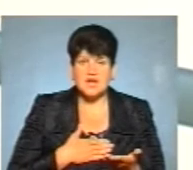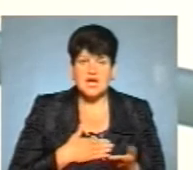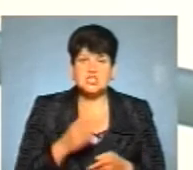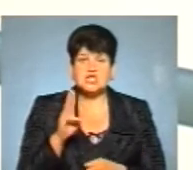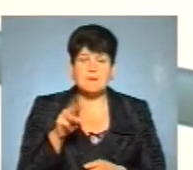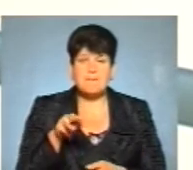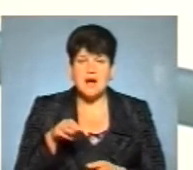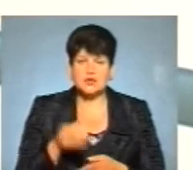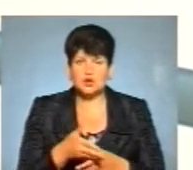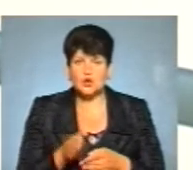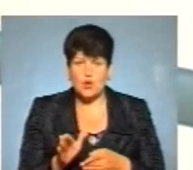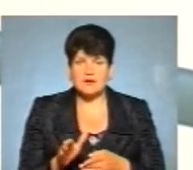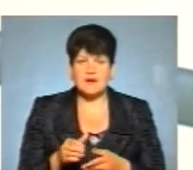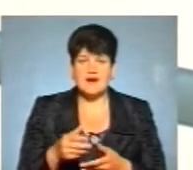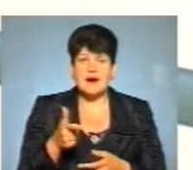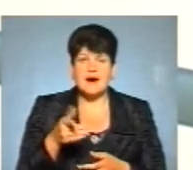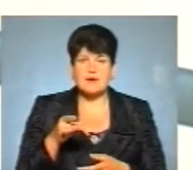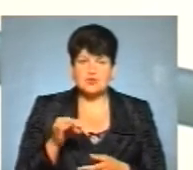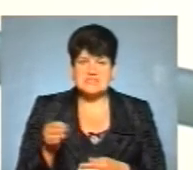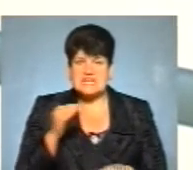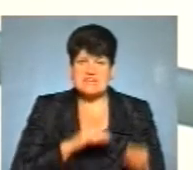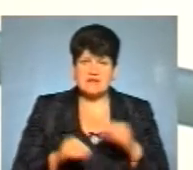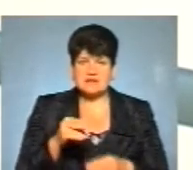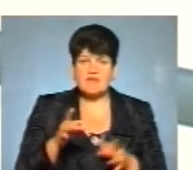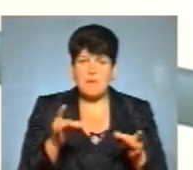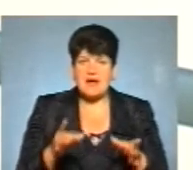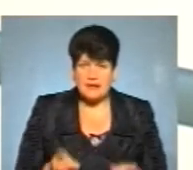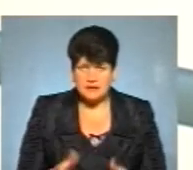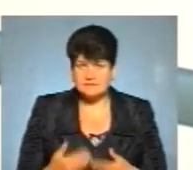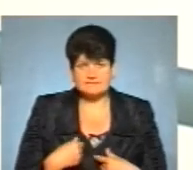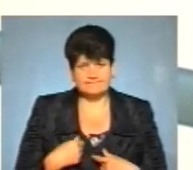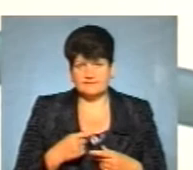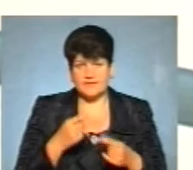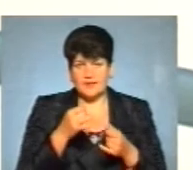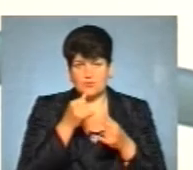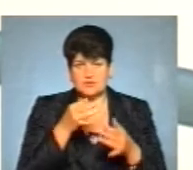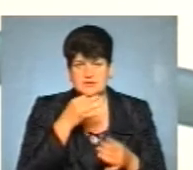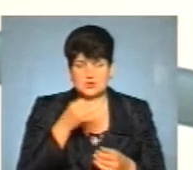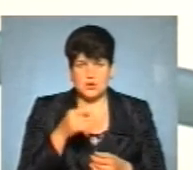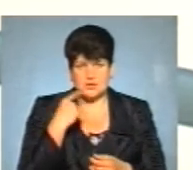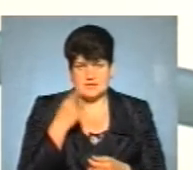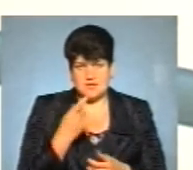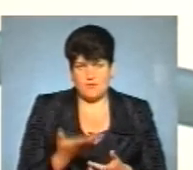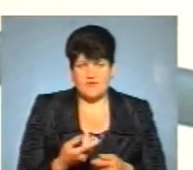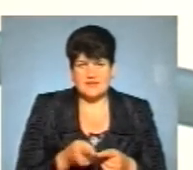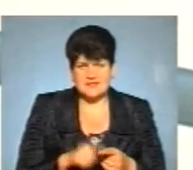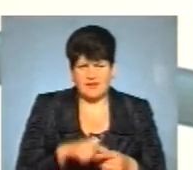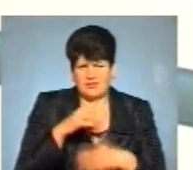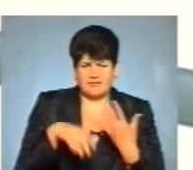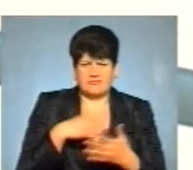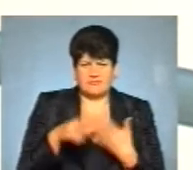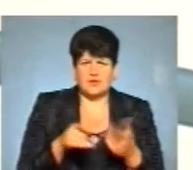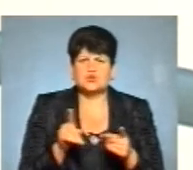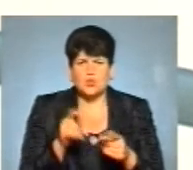гарбуза і заверніть в пакет, я не знаю, чи це російська мова, так, ми говоримо про такий, навіть не суржик, а якийсь сурогат